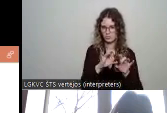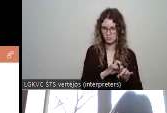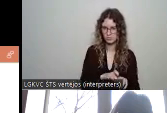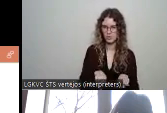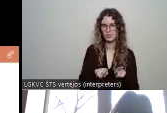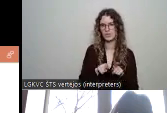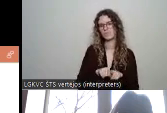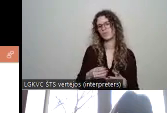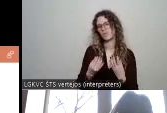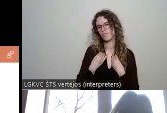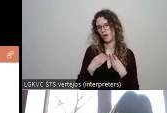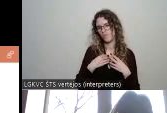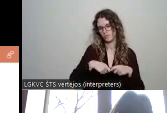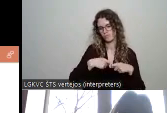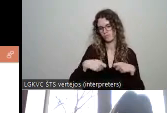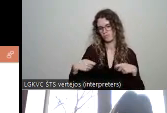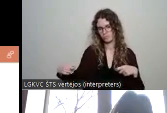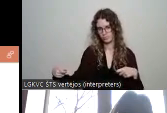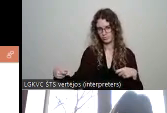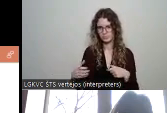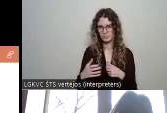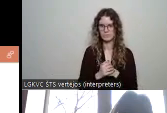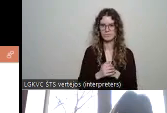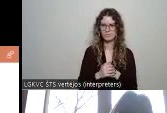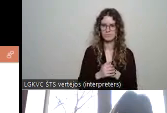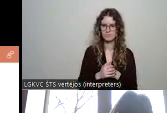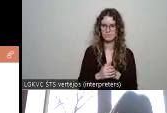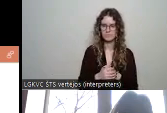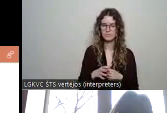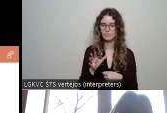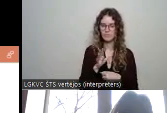jiems mokantis mokykloje. Ir mes kalbėjome,